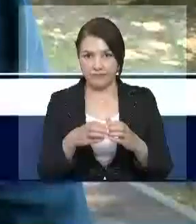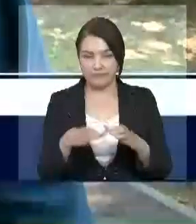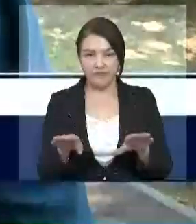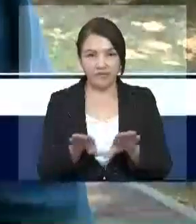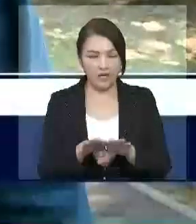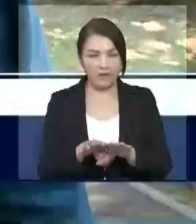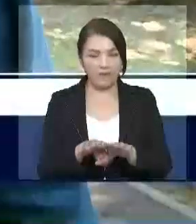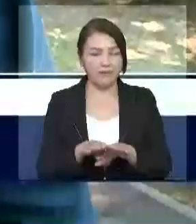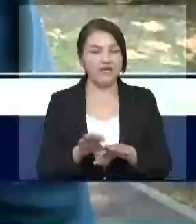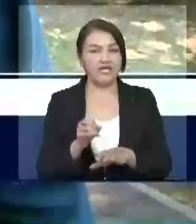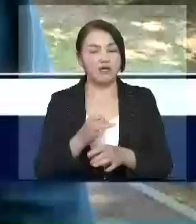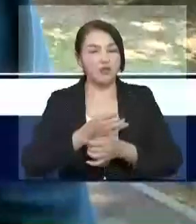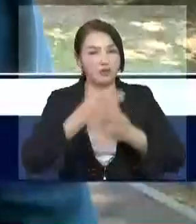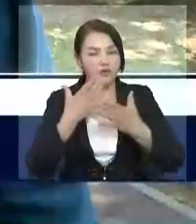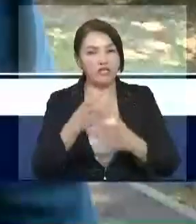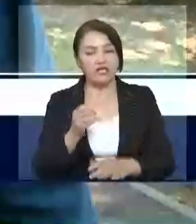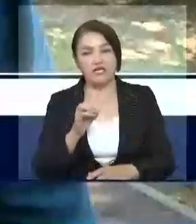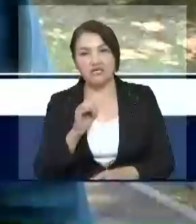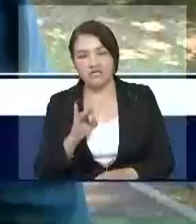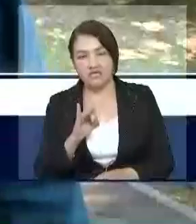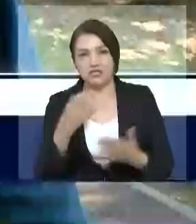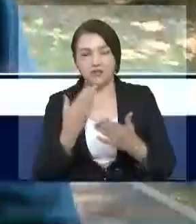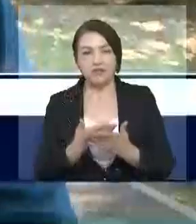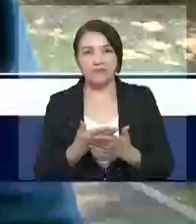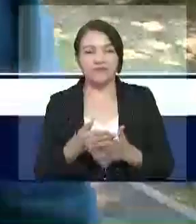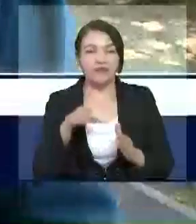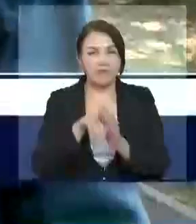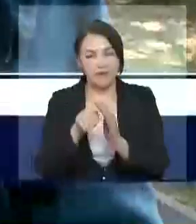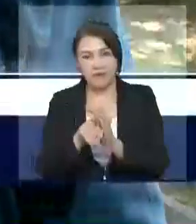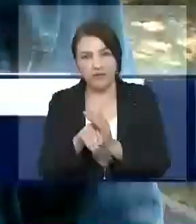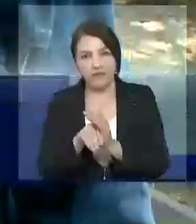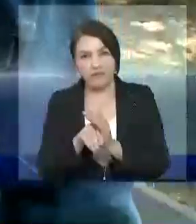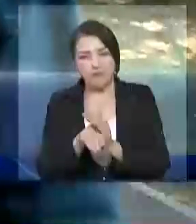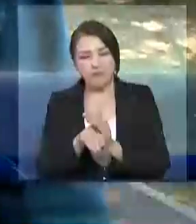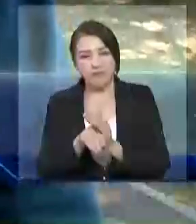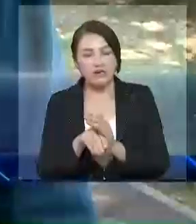такой проект культурологический, вот, о привитии